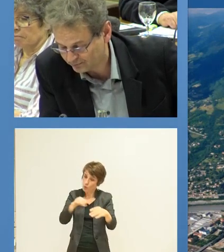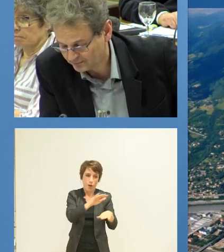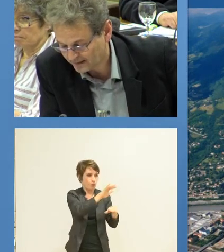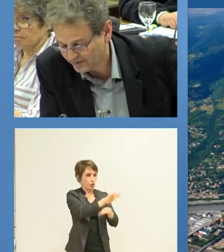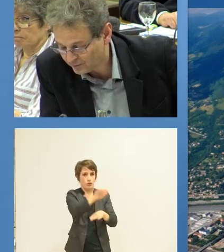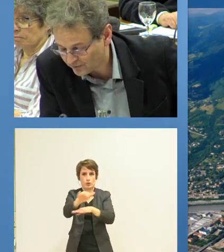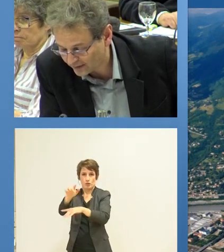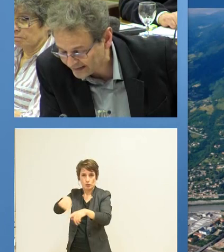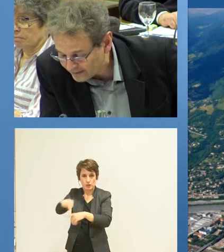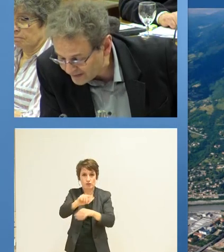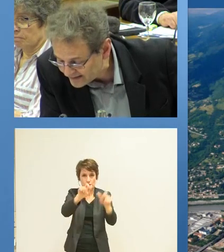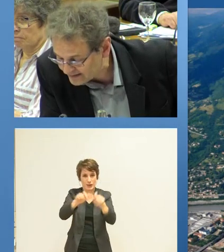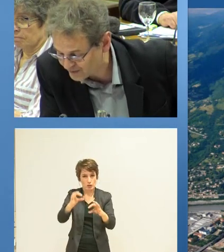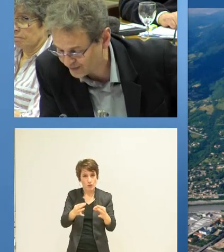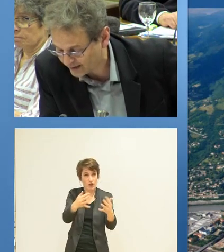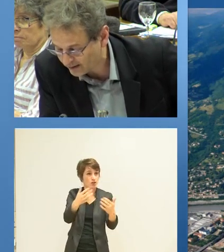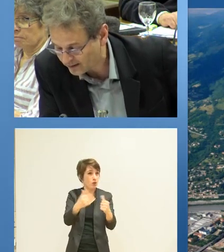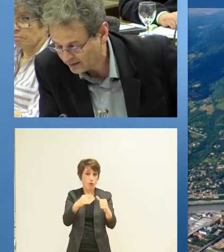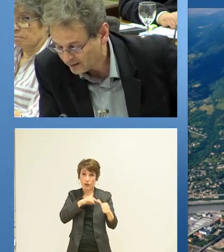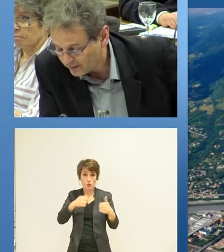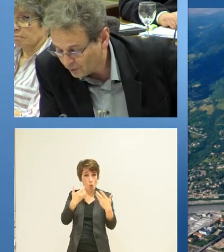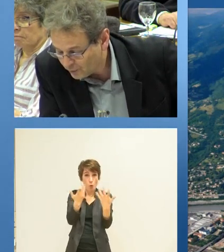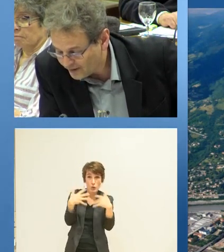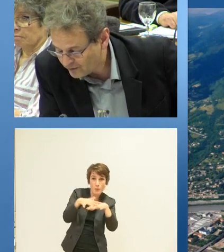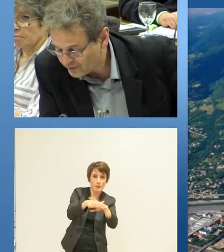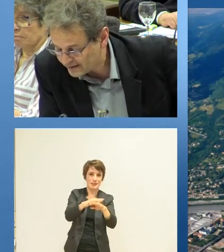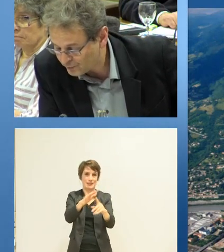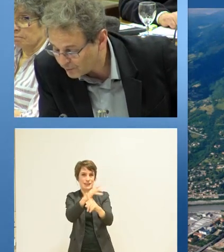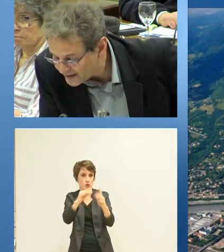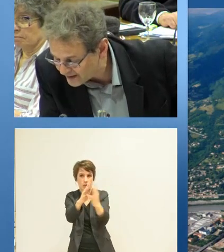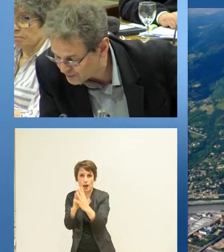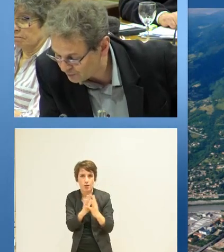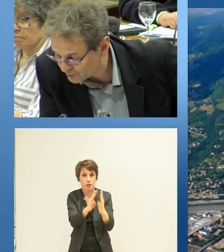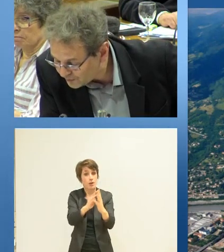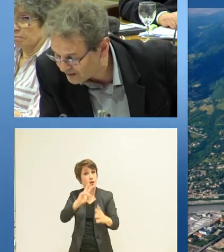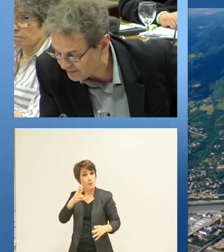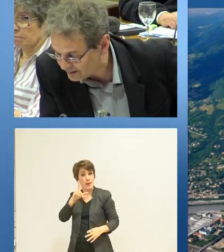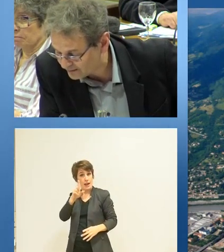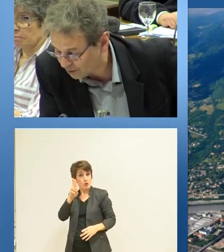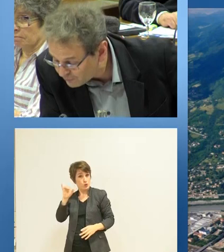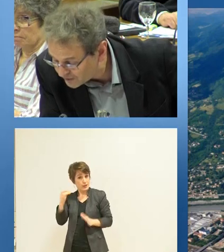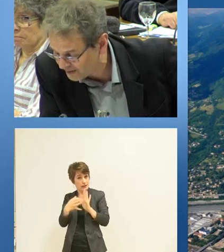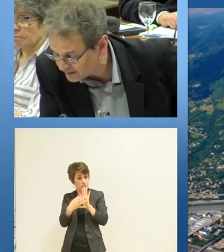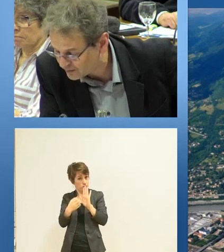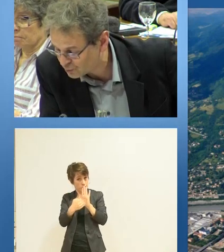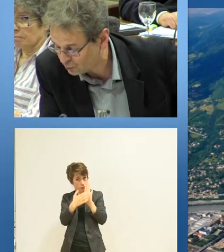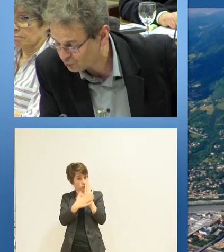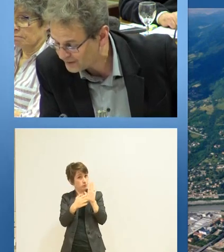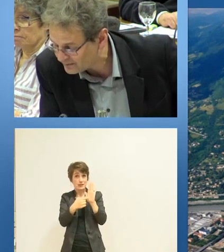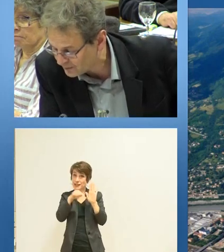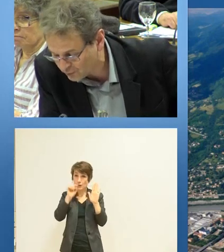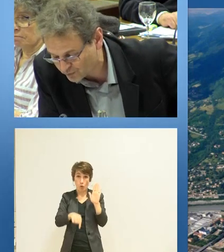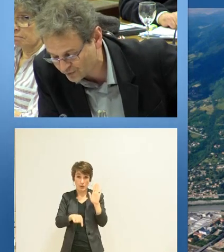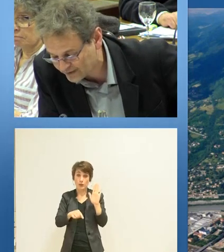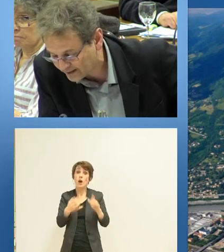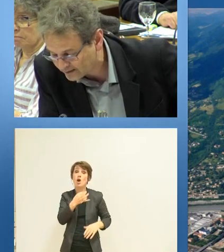avec une réelle mixité sociale dans le pays est lui c'est une obligation confirmé renforcer sur le taux